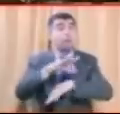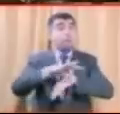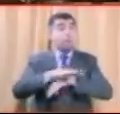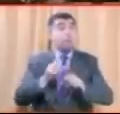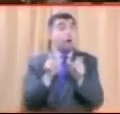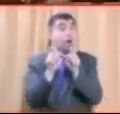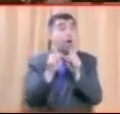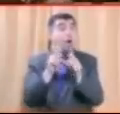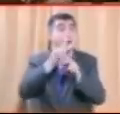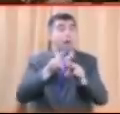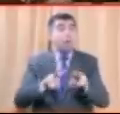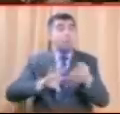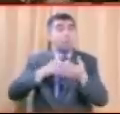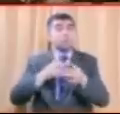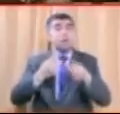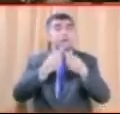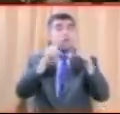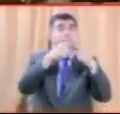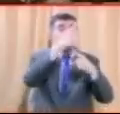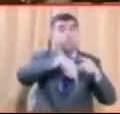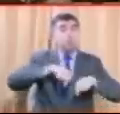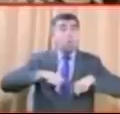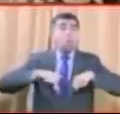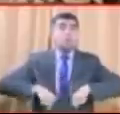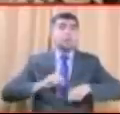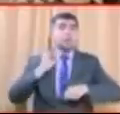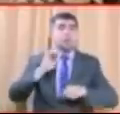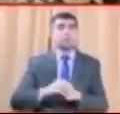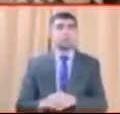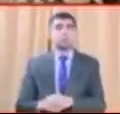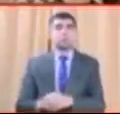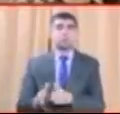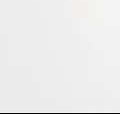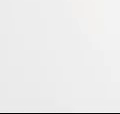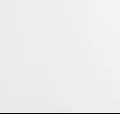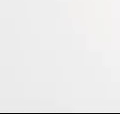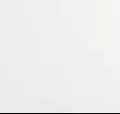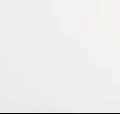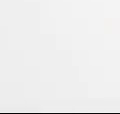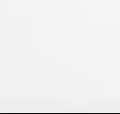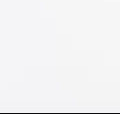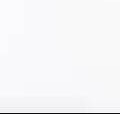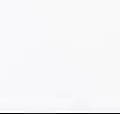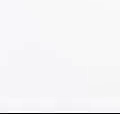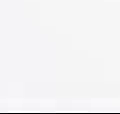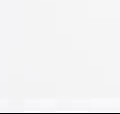هذا ورش كيهم جميع القطاعات افقيا. شكرا السيده النائبه. الهيئه ونحط شكرا.